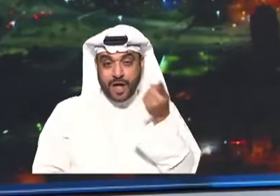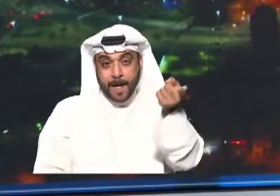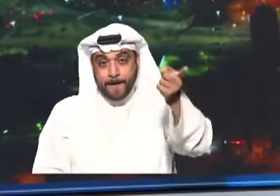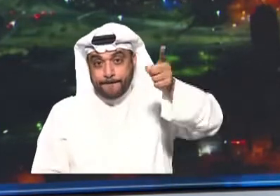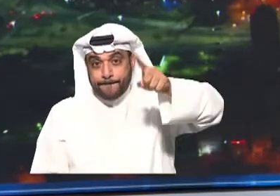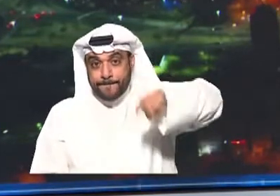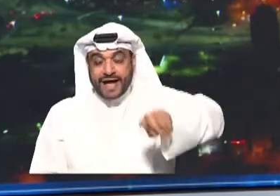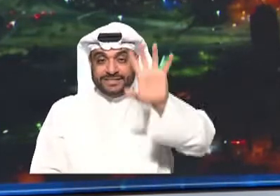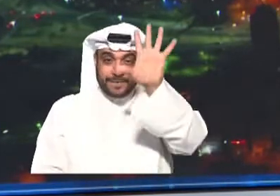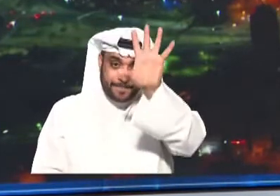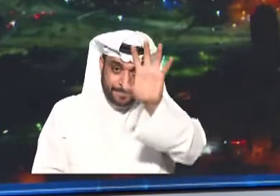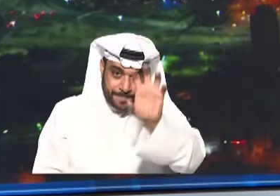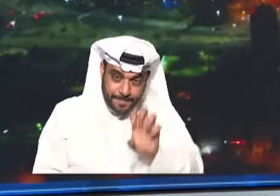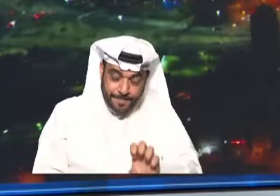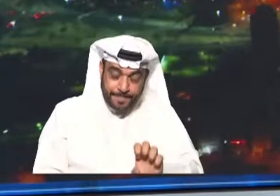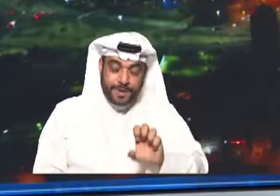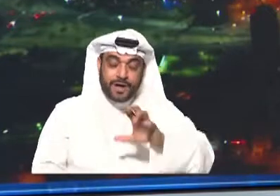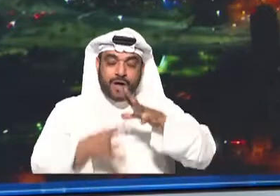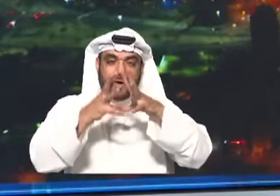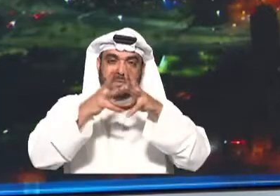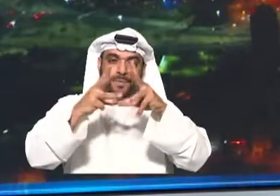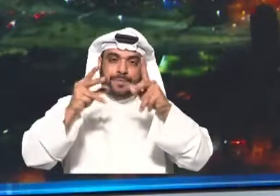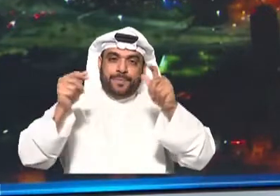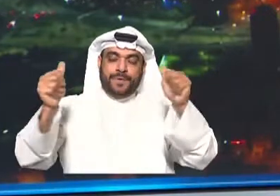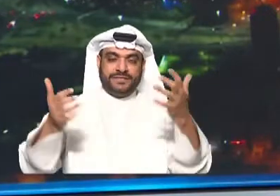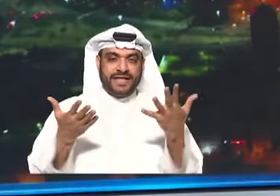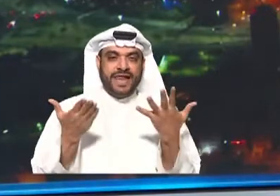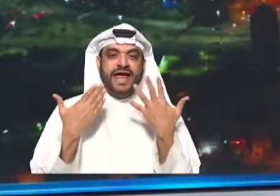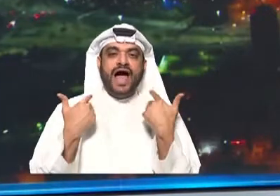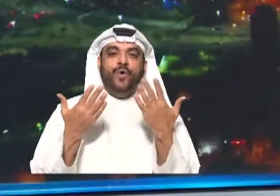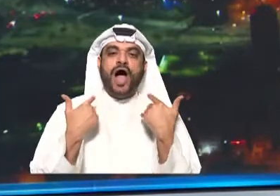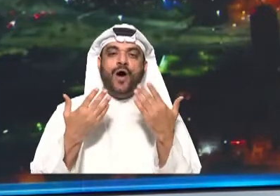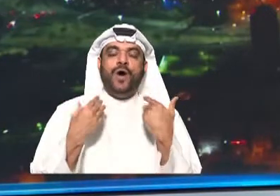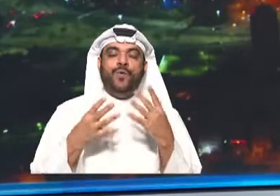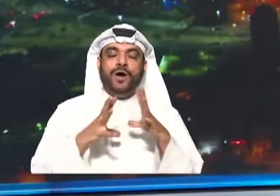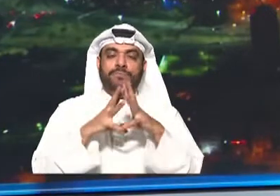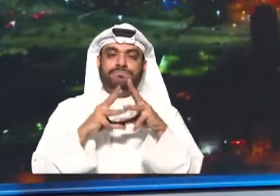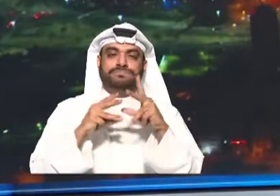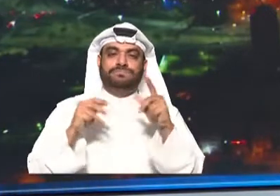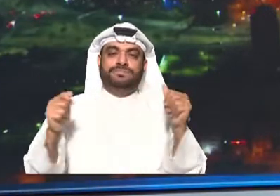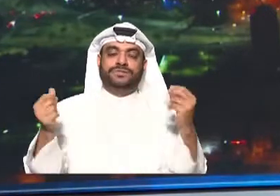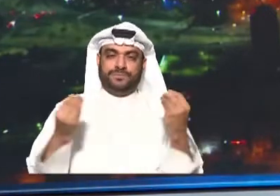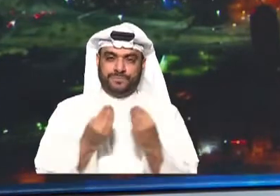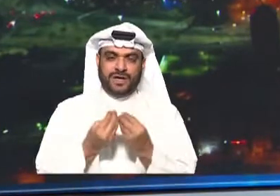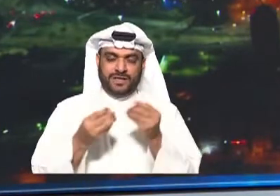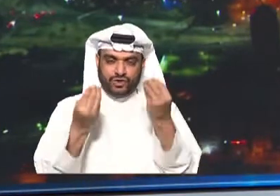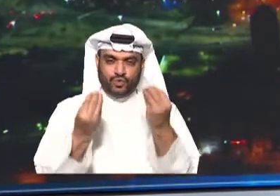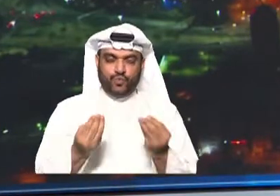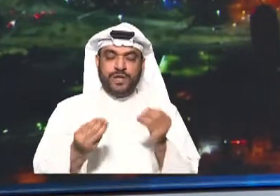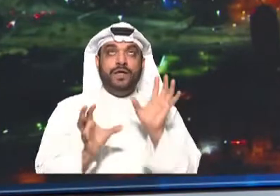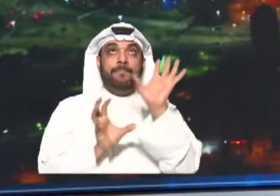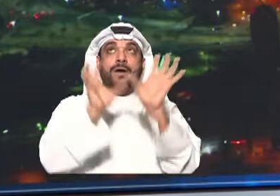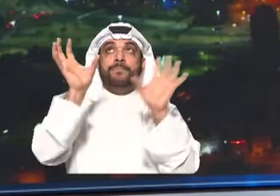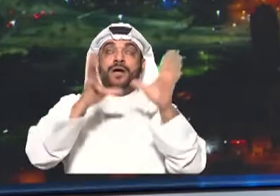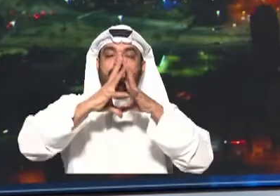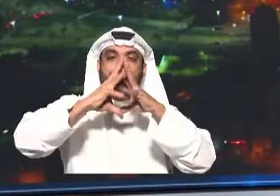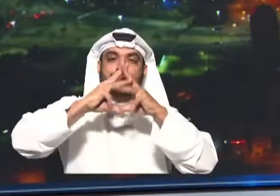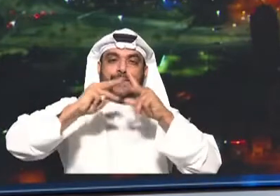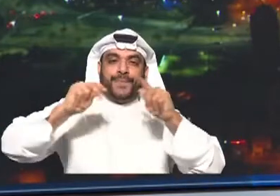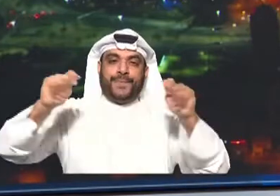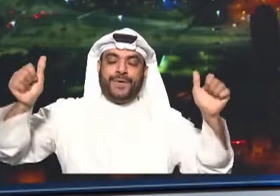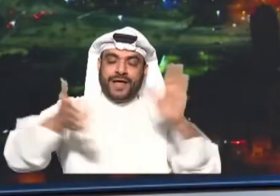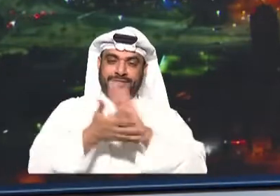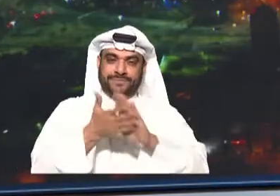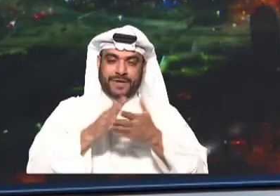من بعدها راح تبدي تتحول تدريجيا الرياح إلى رياح شمالية غربية، ومعها راح تبدي تقل السحب تدريجيا، وأيضا تتراجع